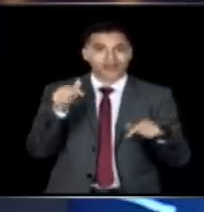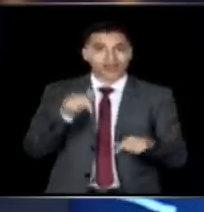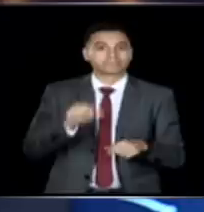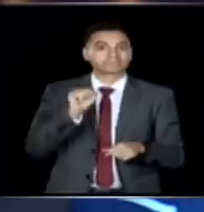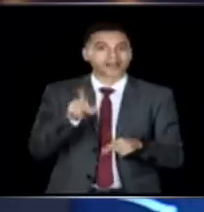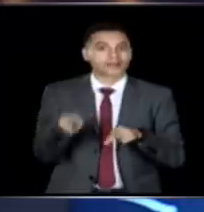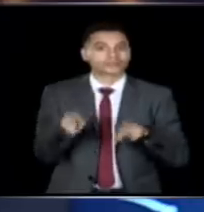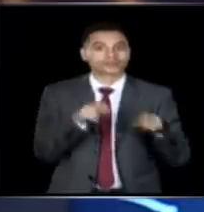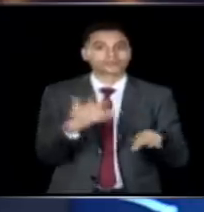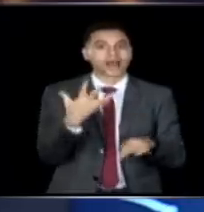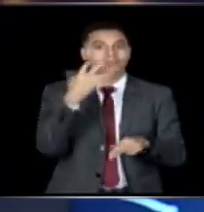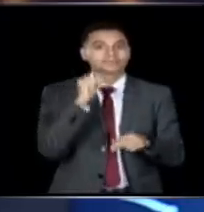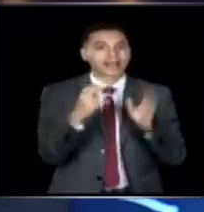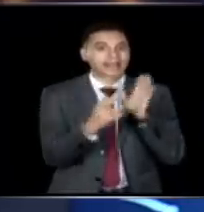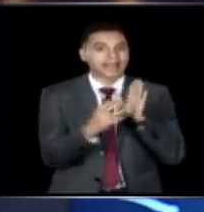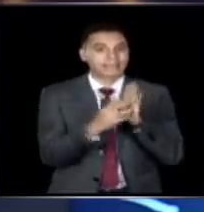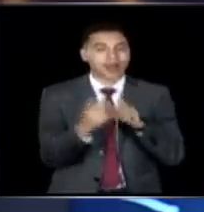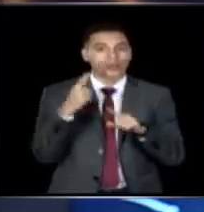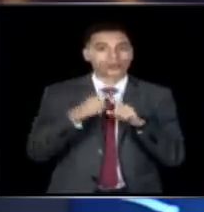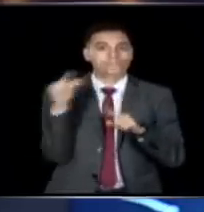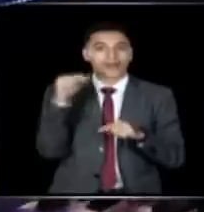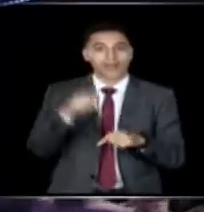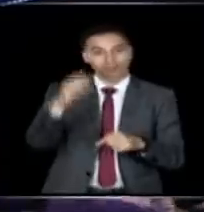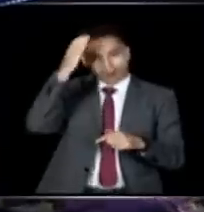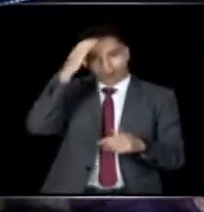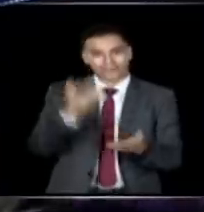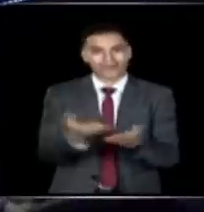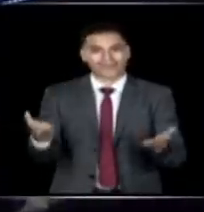الخامس للجامعات وبرنامج العباقرة.